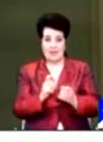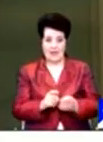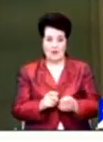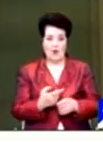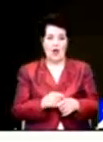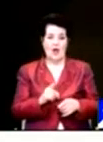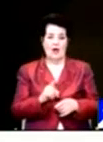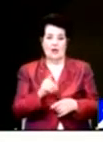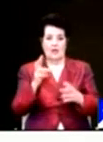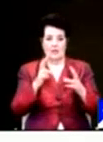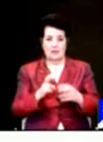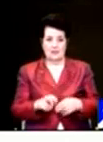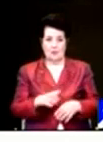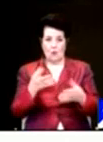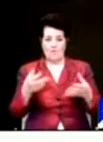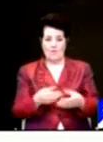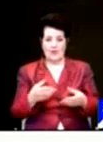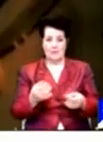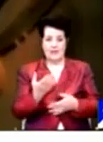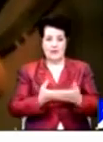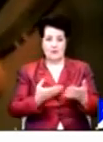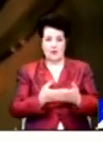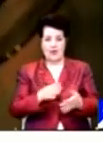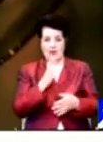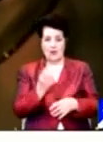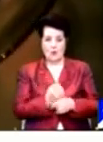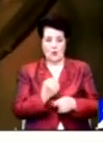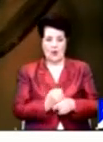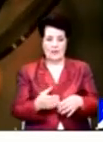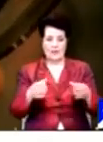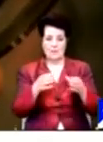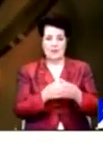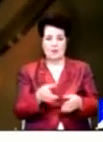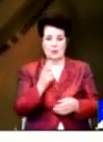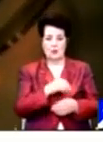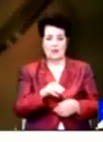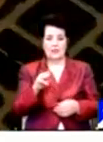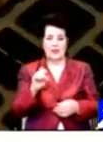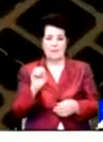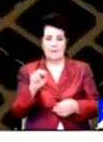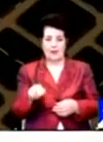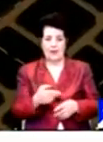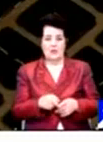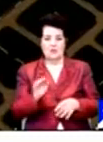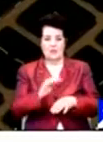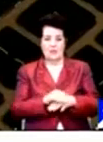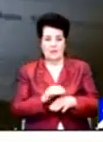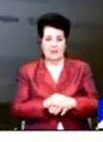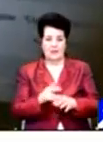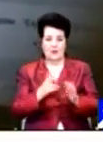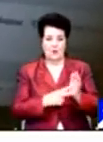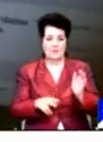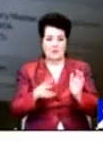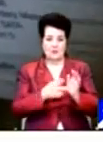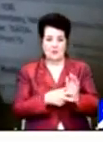Cambridge Analytica, o firmă de consultanță care a lucrat pentru campania lui Donald Trump și a accesat datele a peste 87